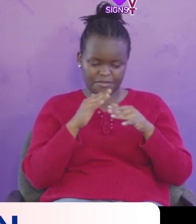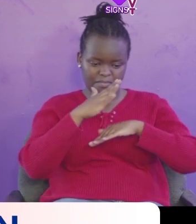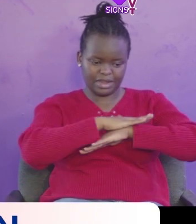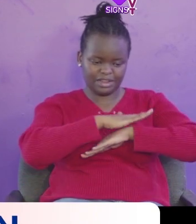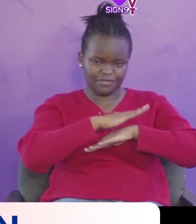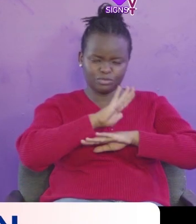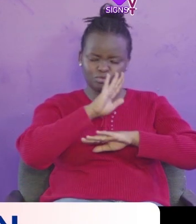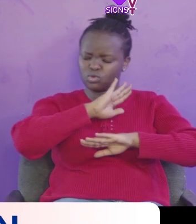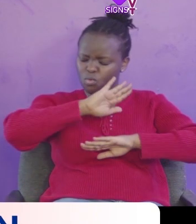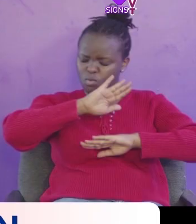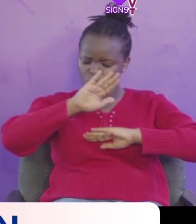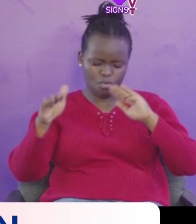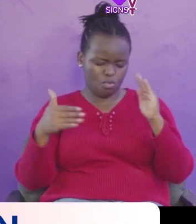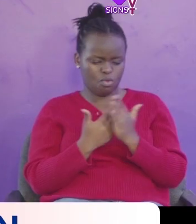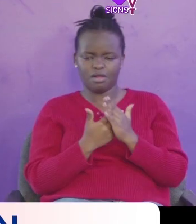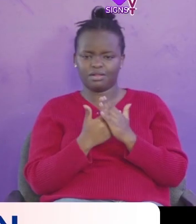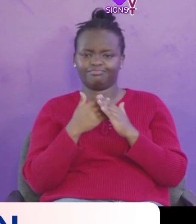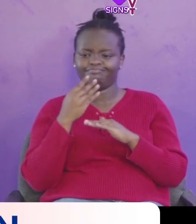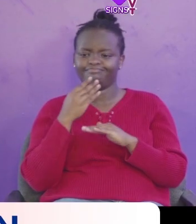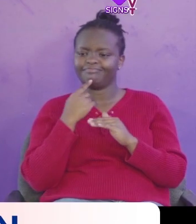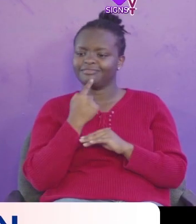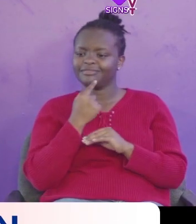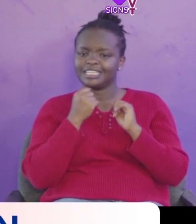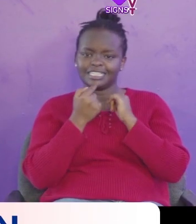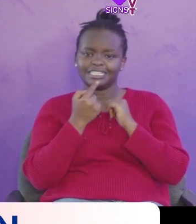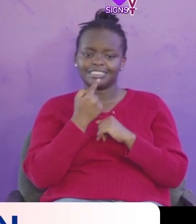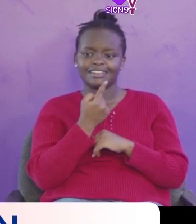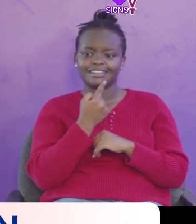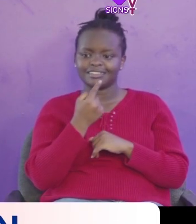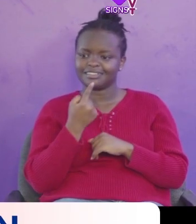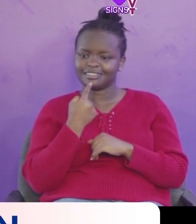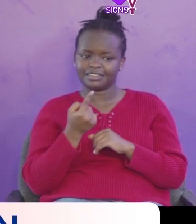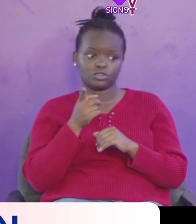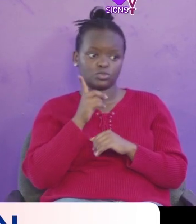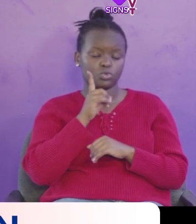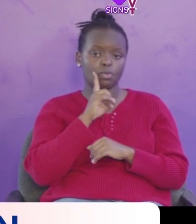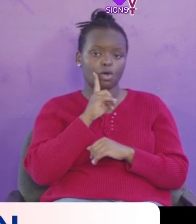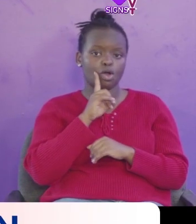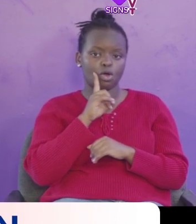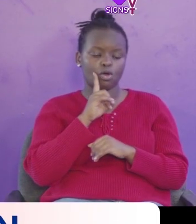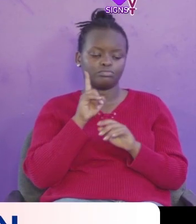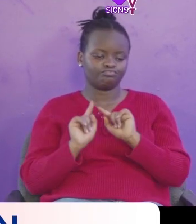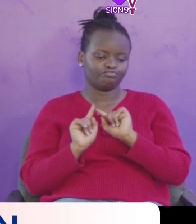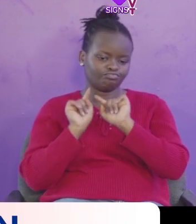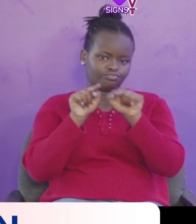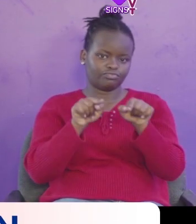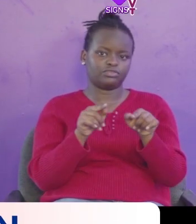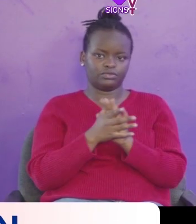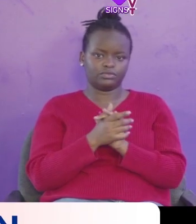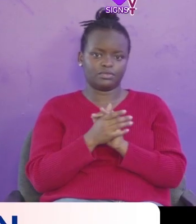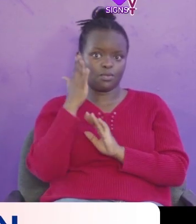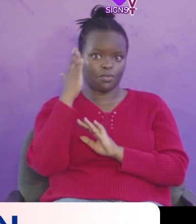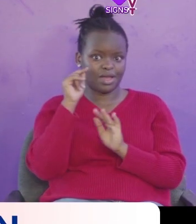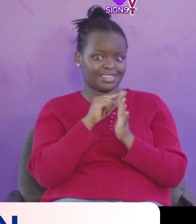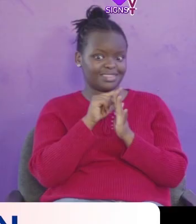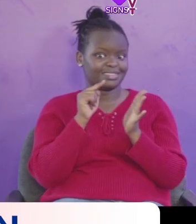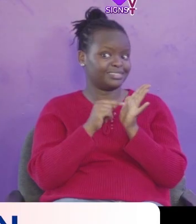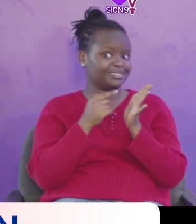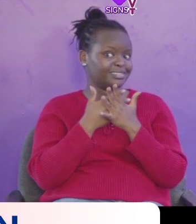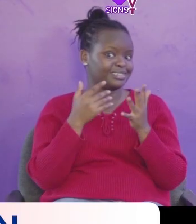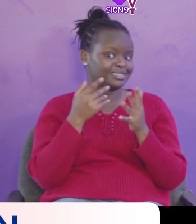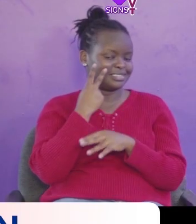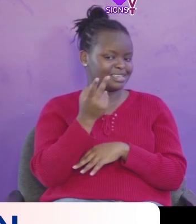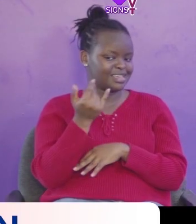watu wakamobiliziana, wakaambiana kesho tufanye nini? Tutokezee. Juu hii kitu tumeiona